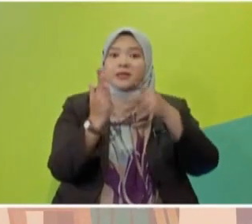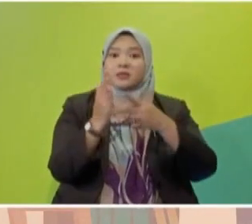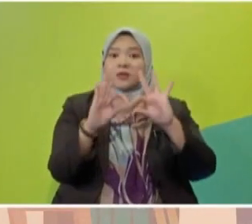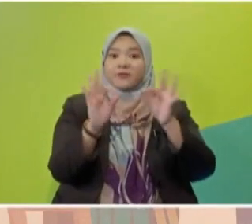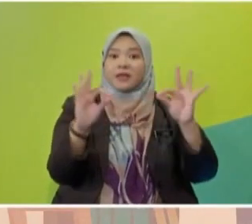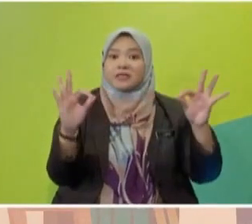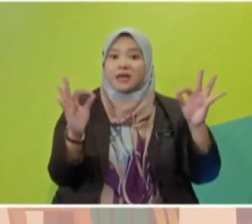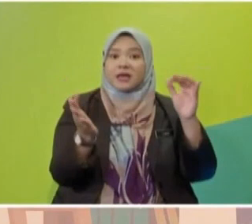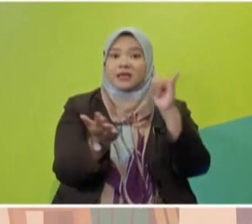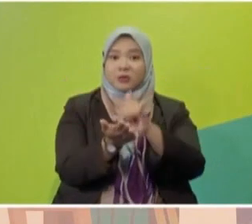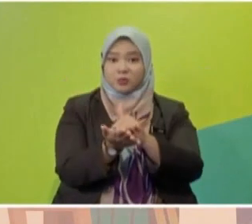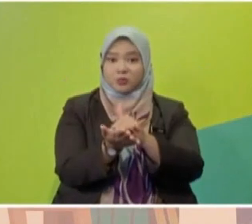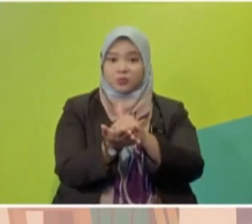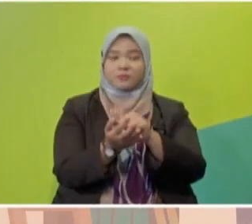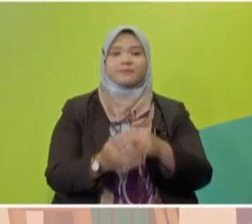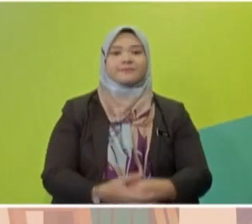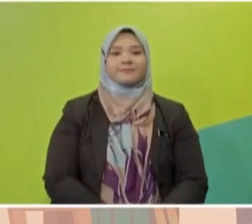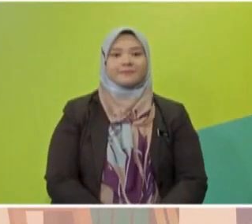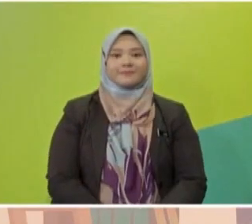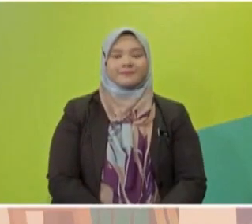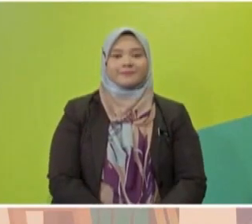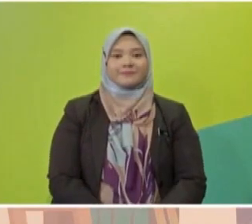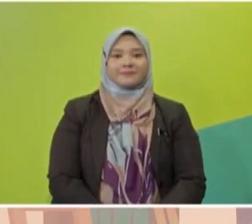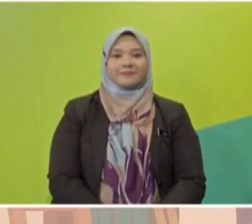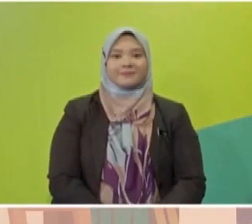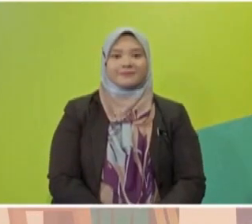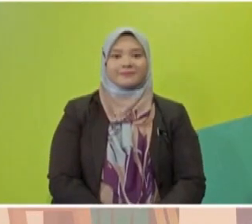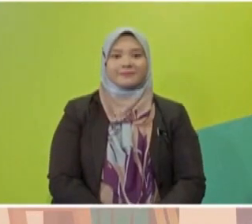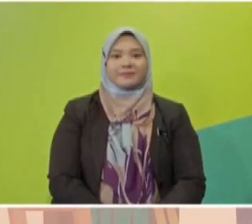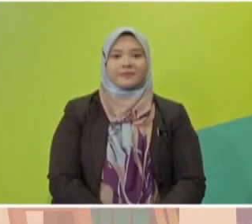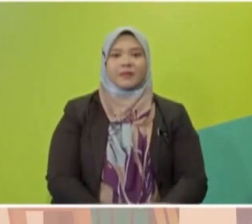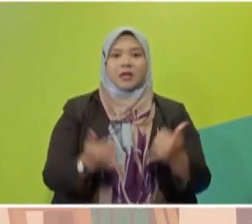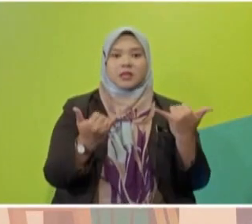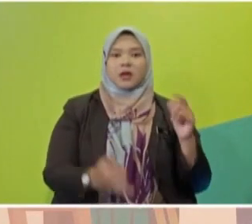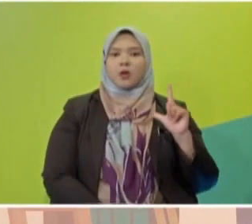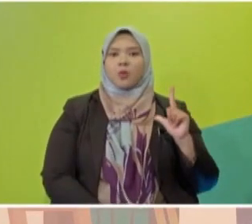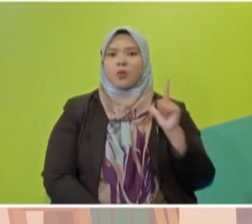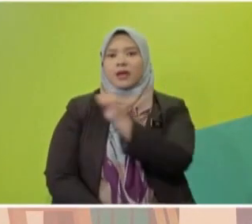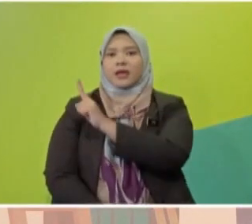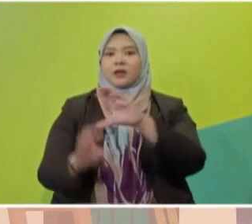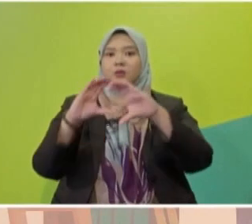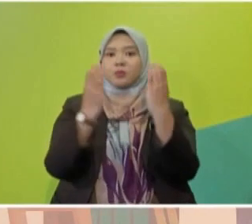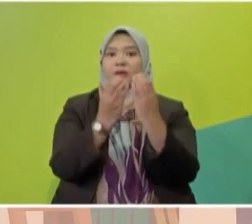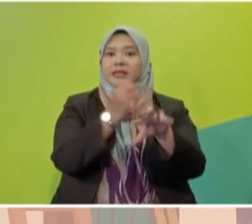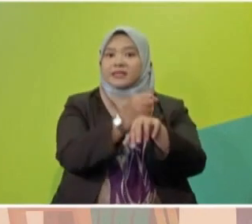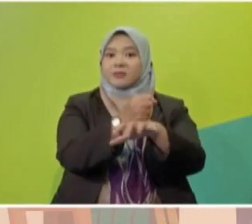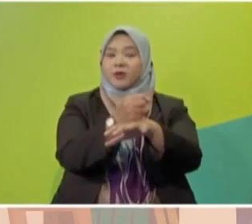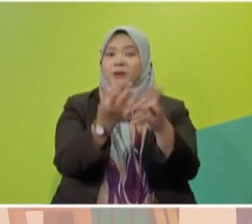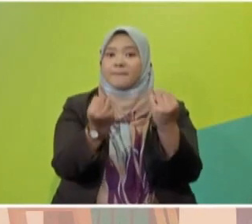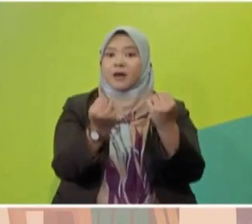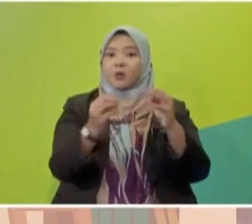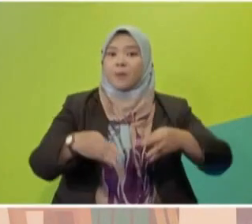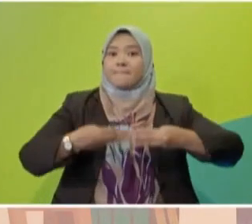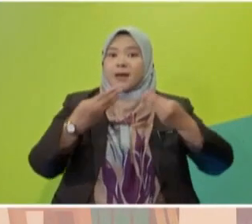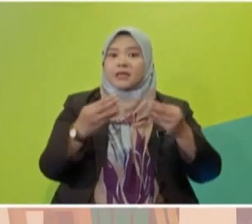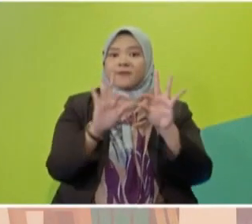cikgu. Sebab semut yang menolong tadi kan yang pertama. Aha. Baik. Wakil kumpulan semut, sila berikan frasa.